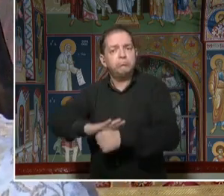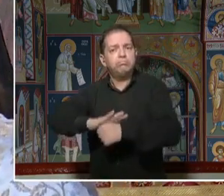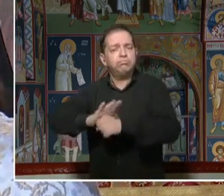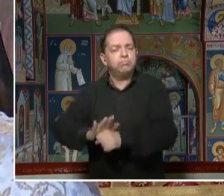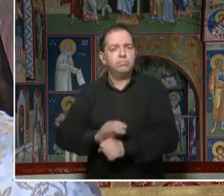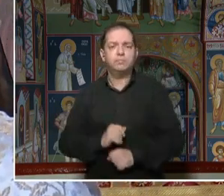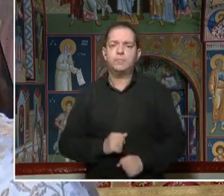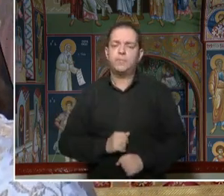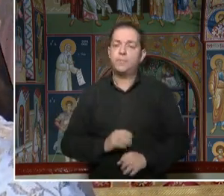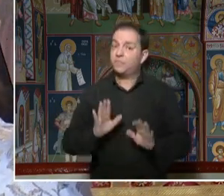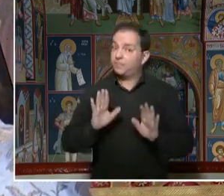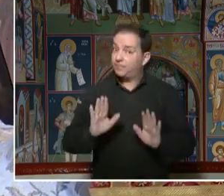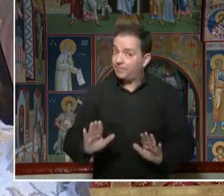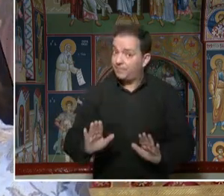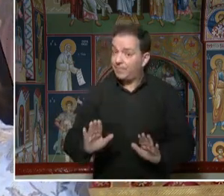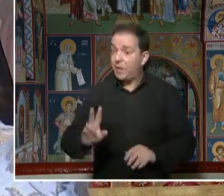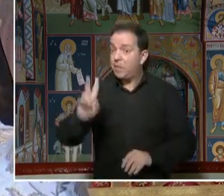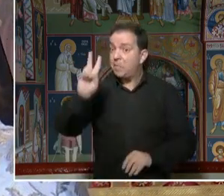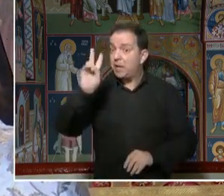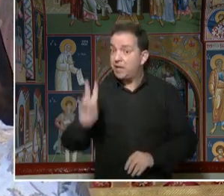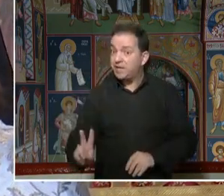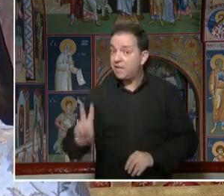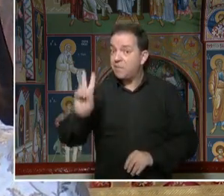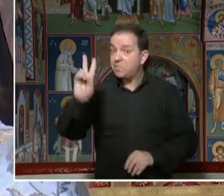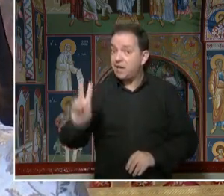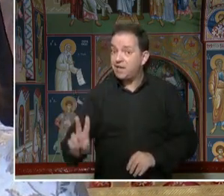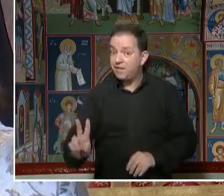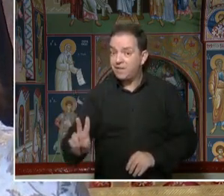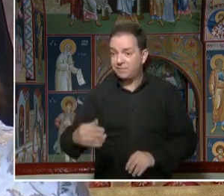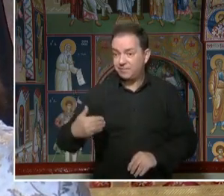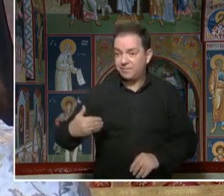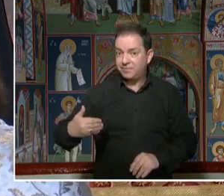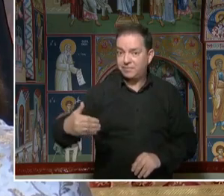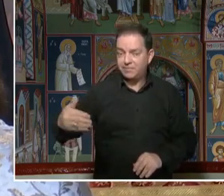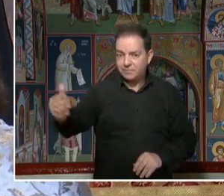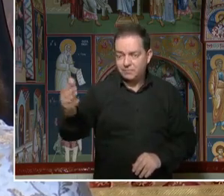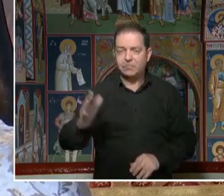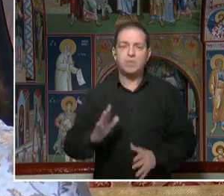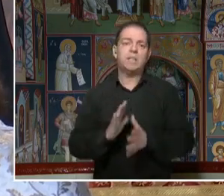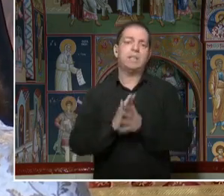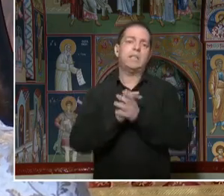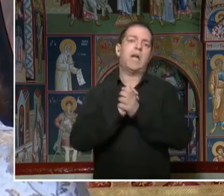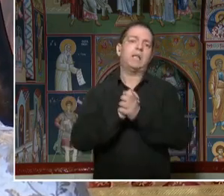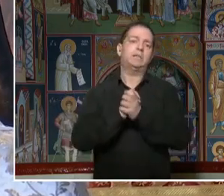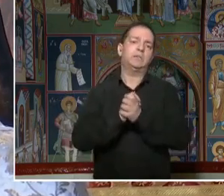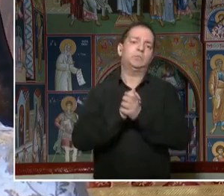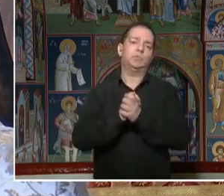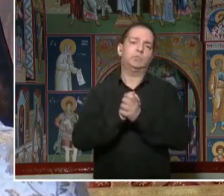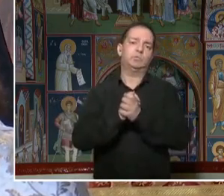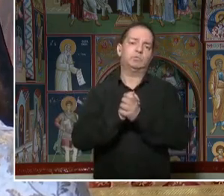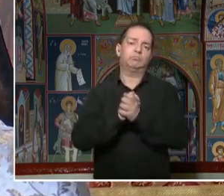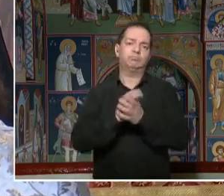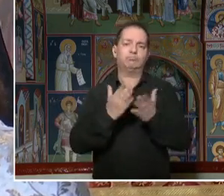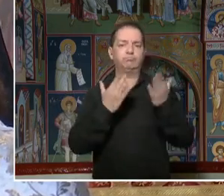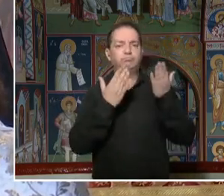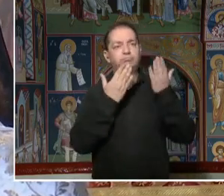Αλλά τις Παρασκευές, τις Μεγάλες της Σαρακοστής, έχουμε τους χαιρετισμούς μας.